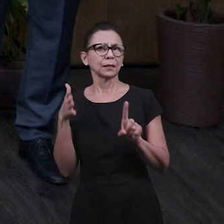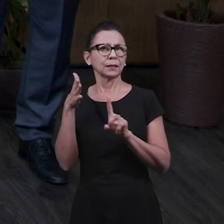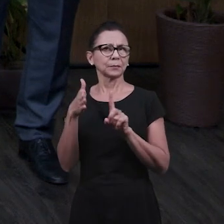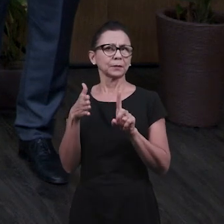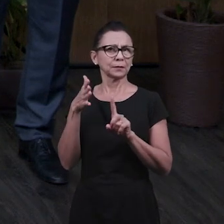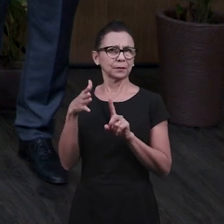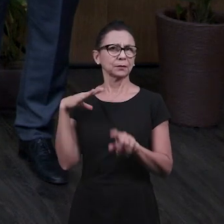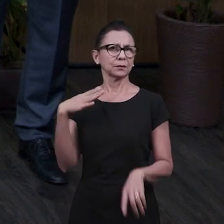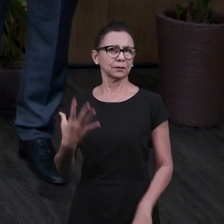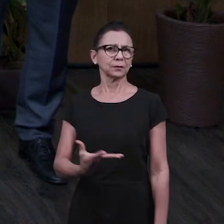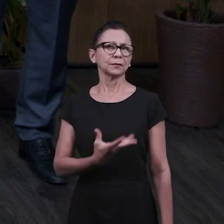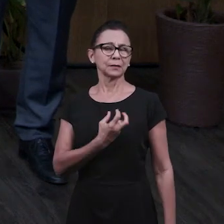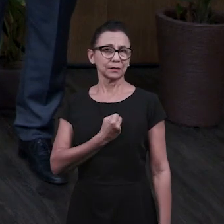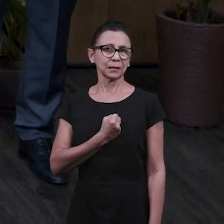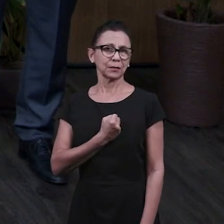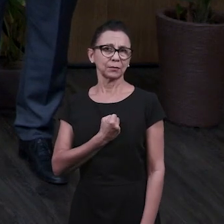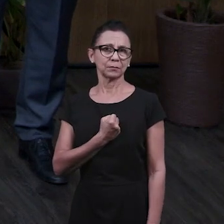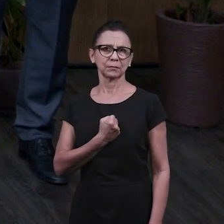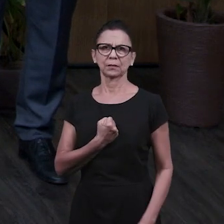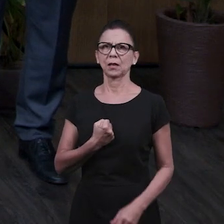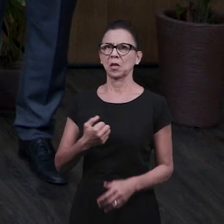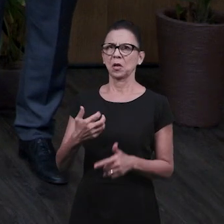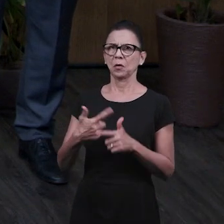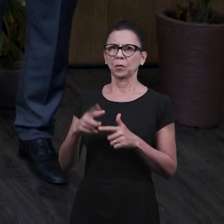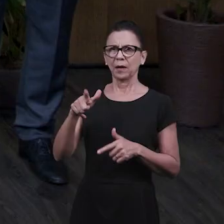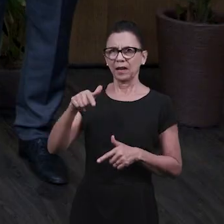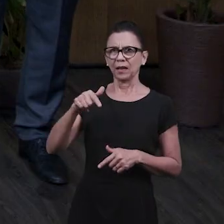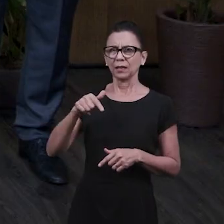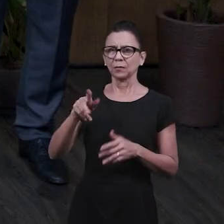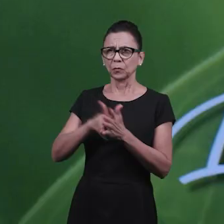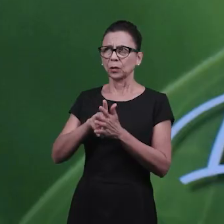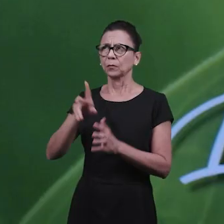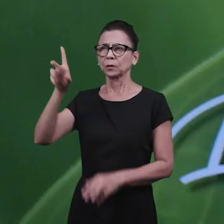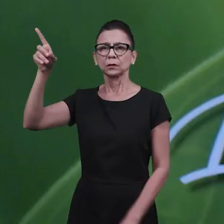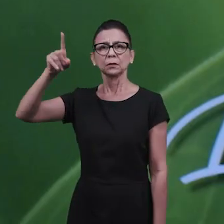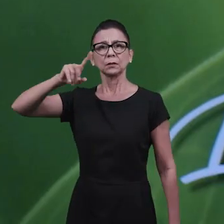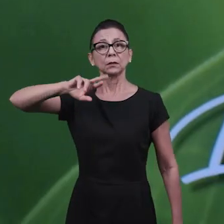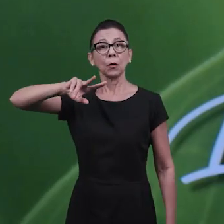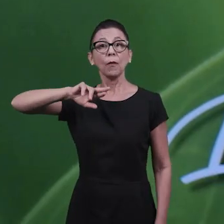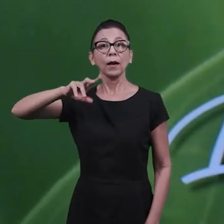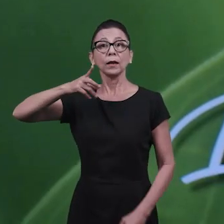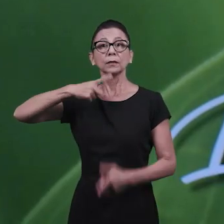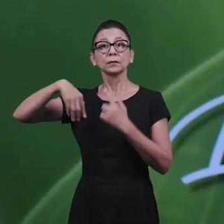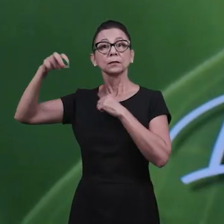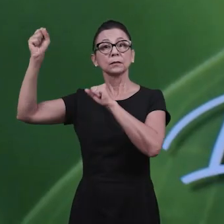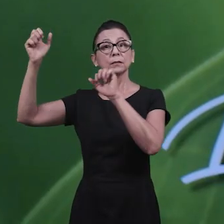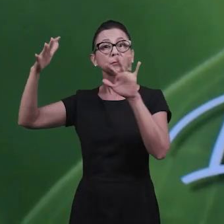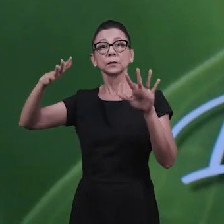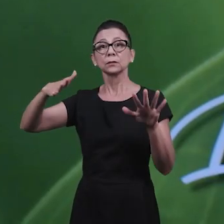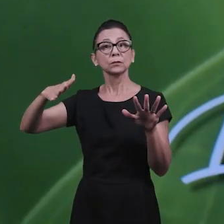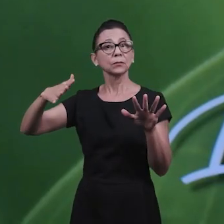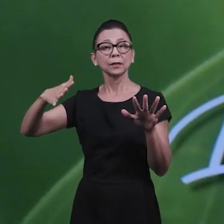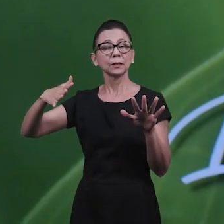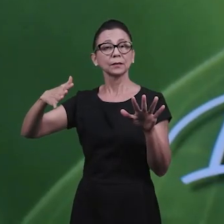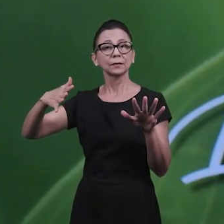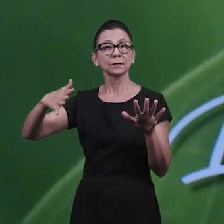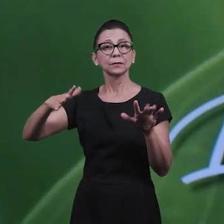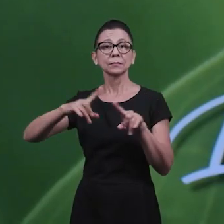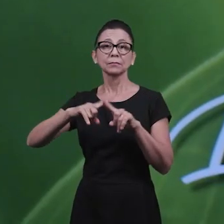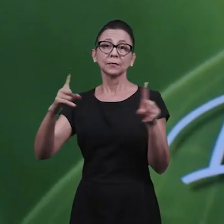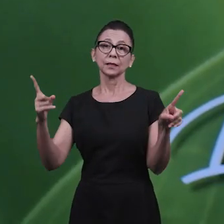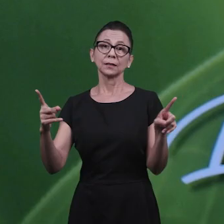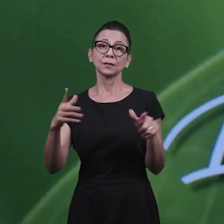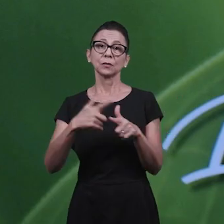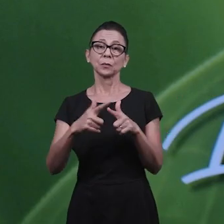parole. Dieu, il veut bénir. Le problème, en vérité, est